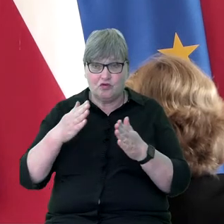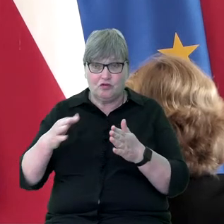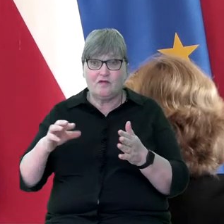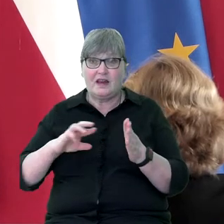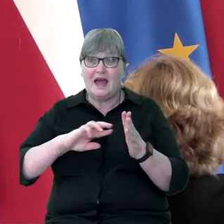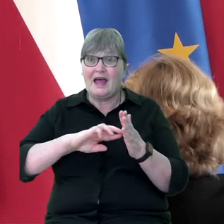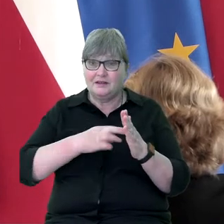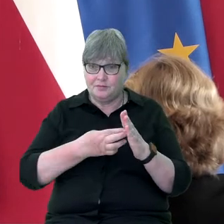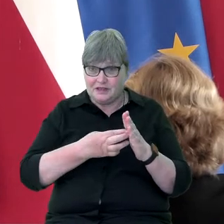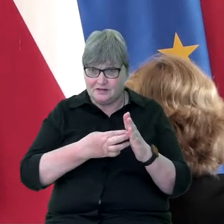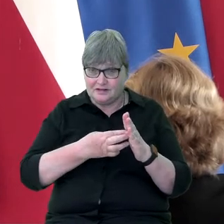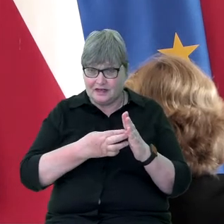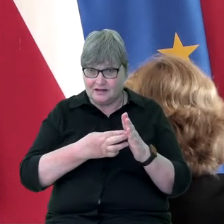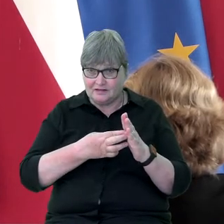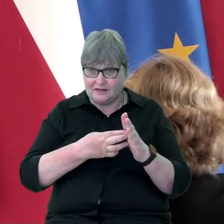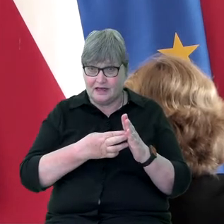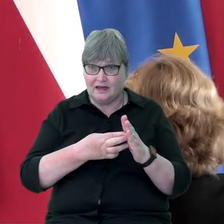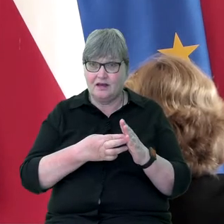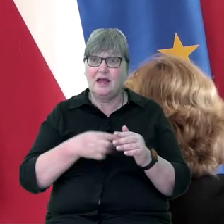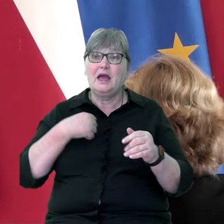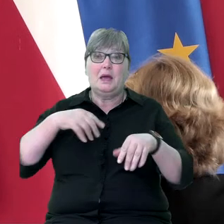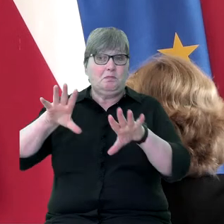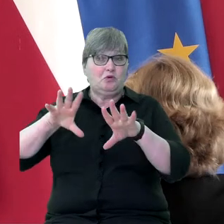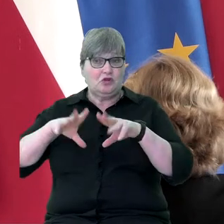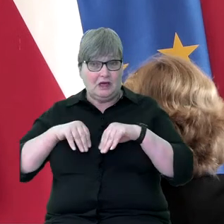ziemia, przejęły administrowanie,